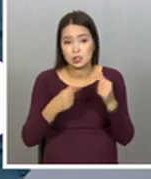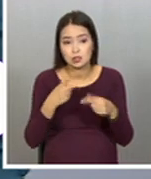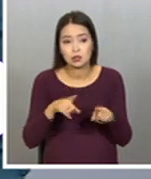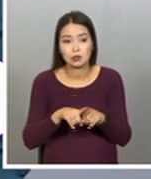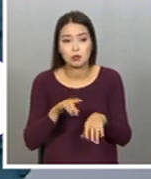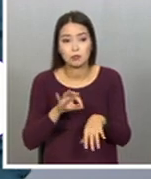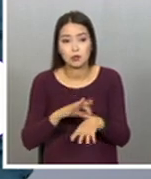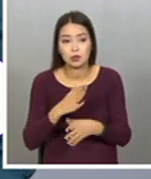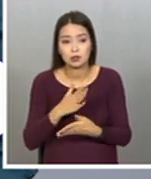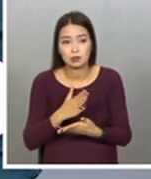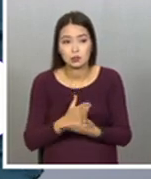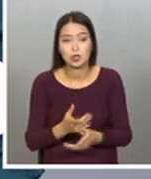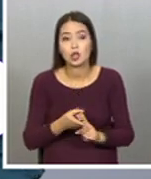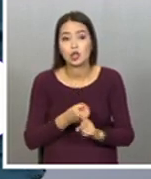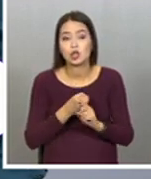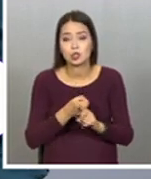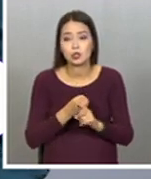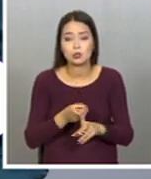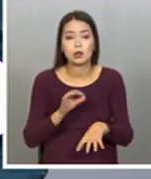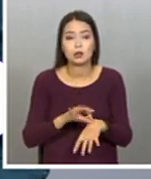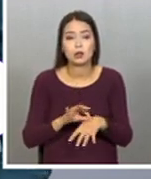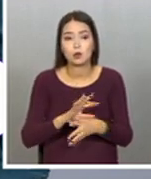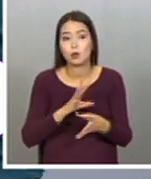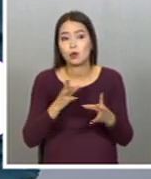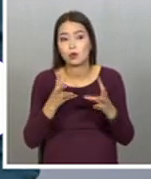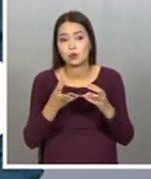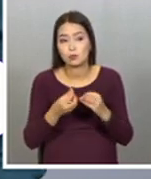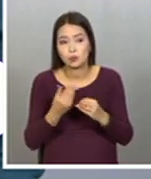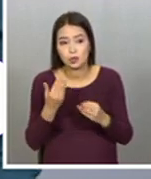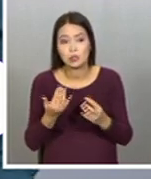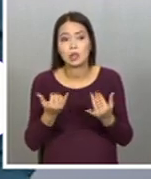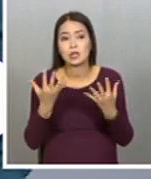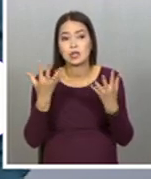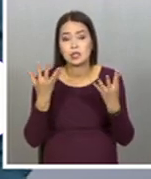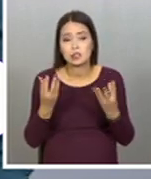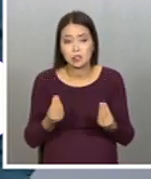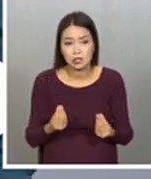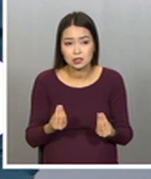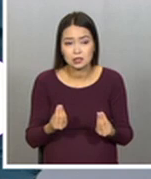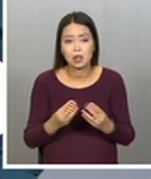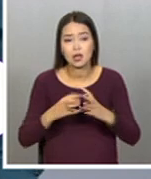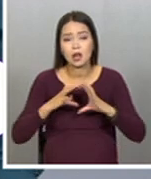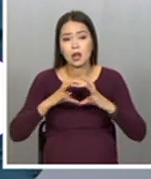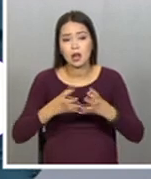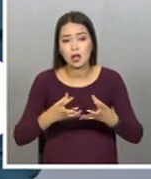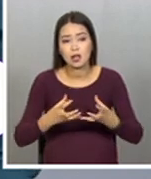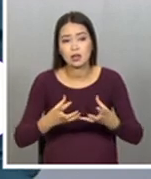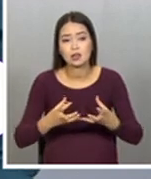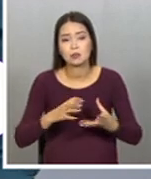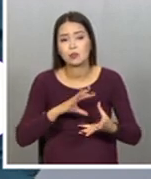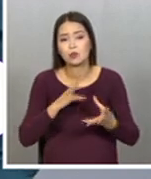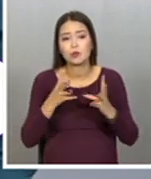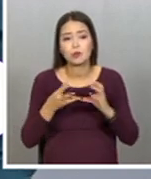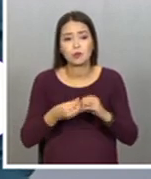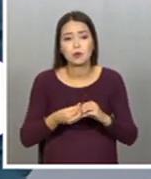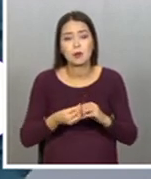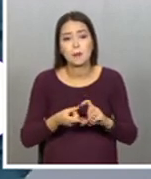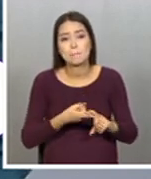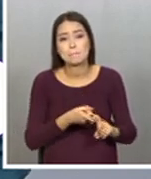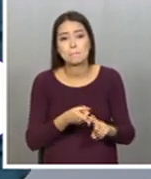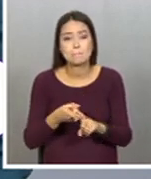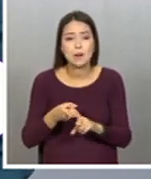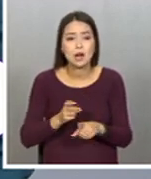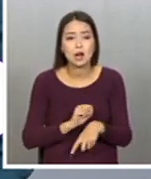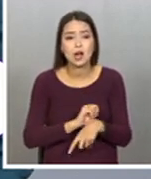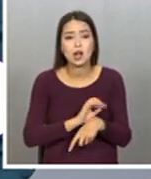аурулар туралы айтқан кезде, әрине қазіргі таңда әлемді жайлап жатқан пандемия, коронавирус